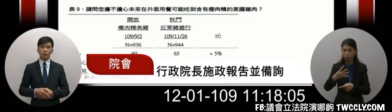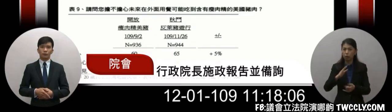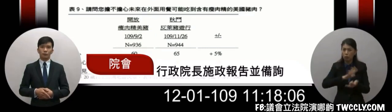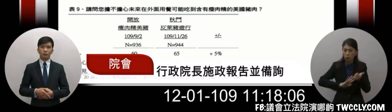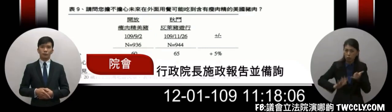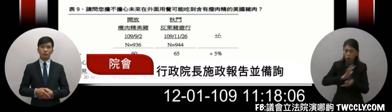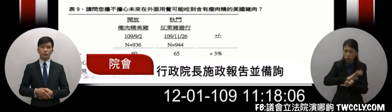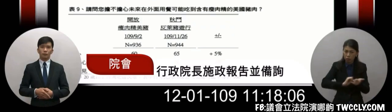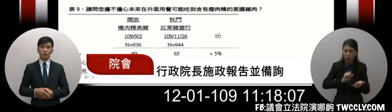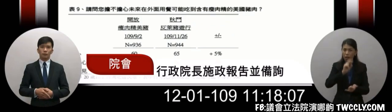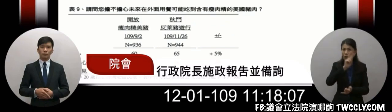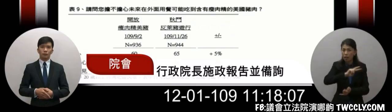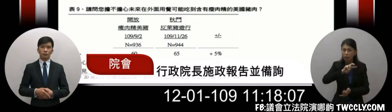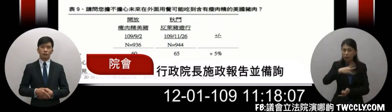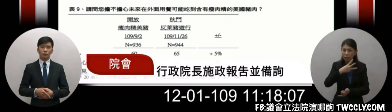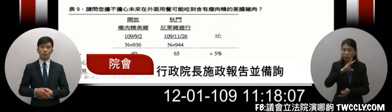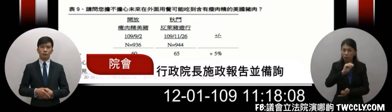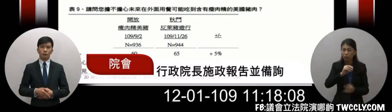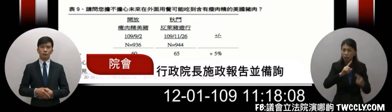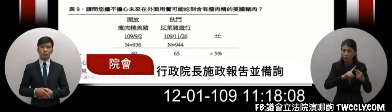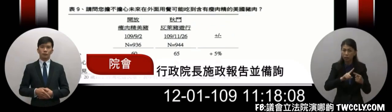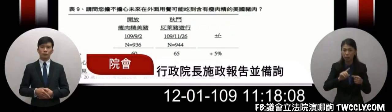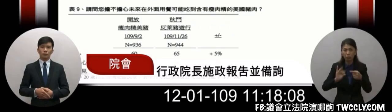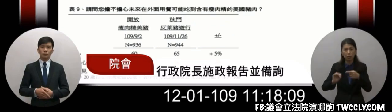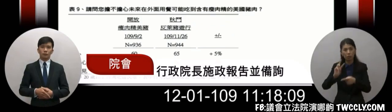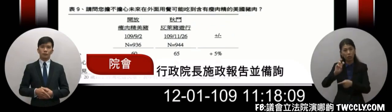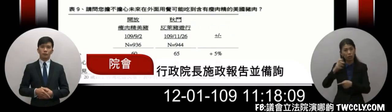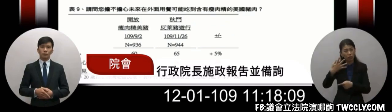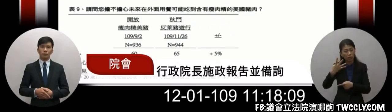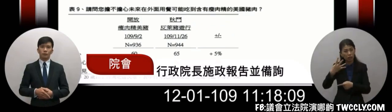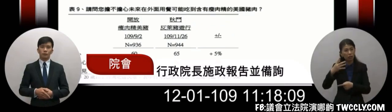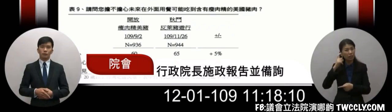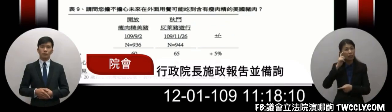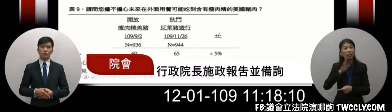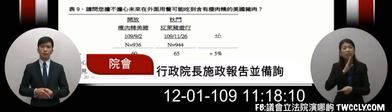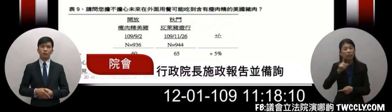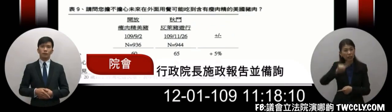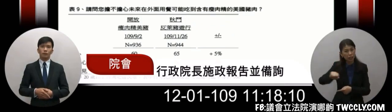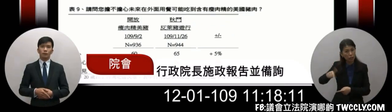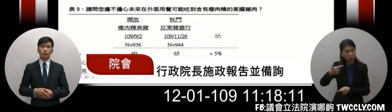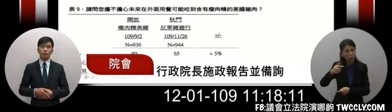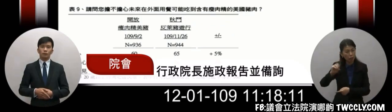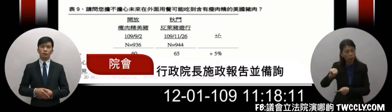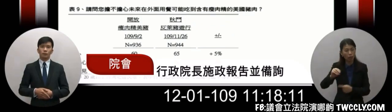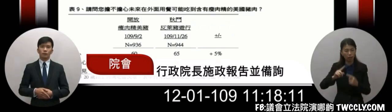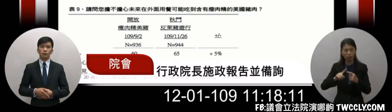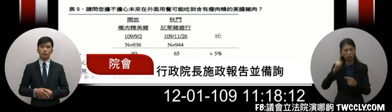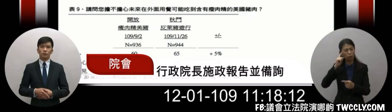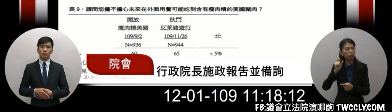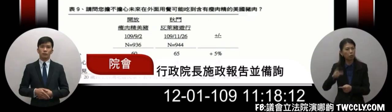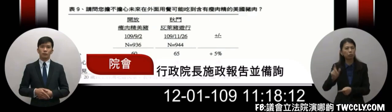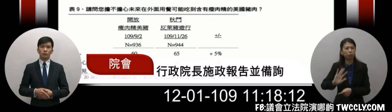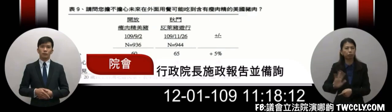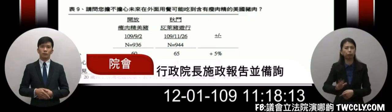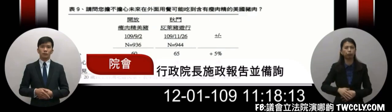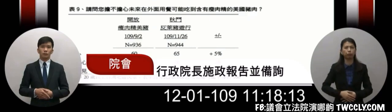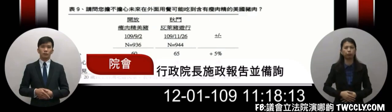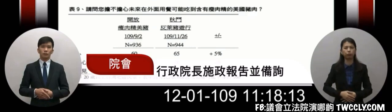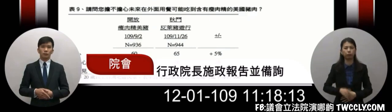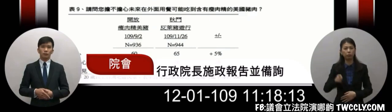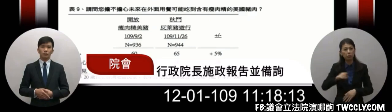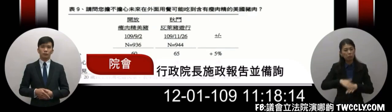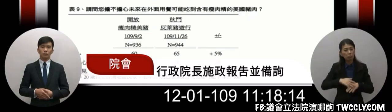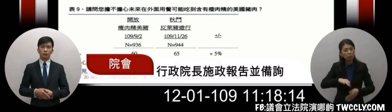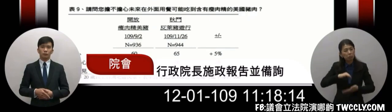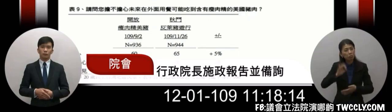2300万人，84%是什么概念？84%是侨贵几千的八百人，拢刚刚公白。再来，你担不担心